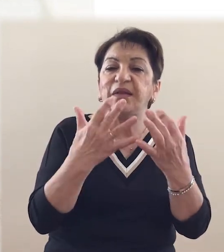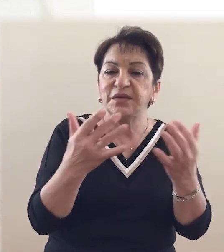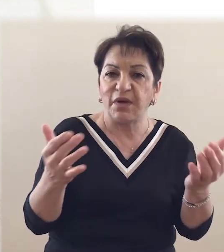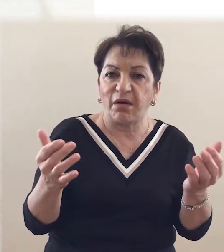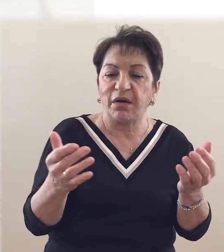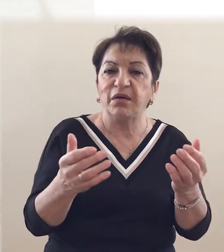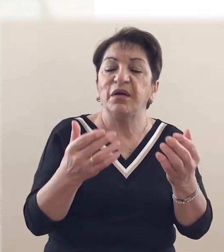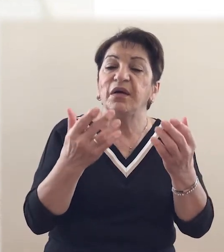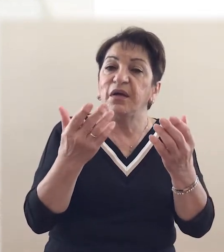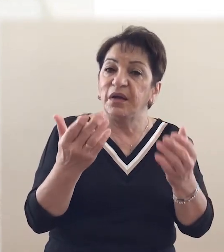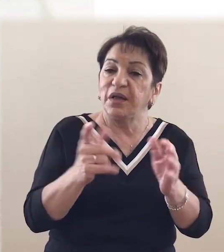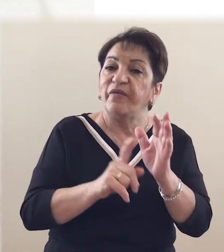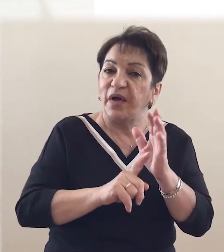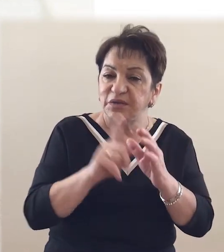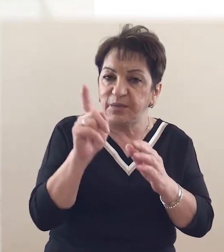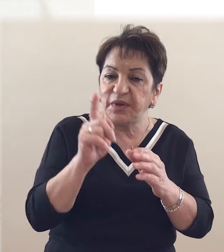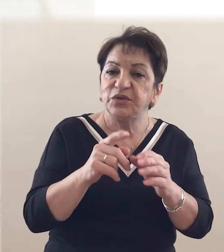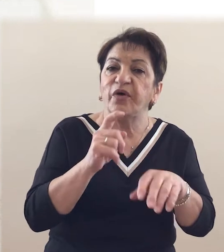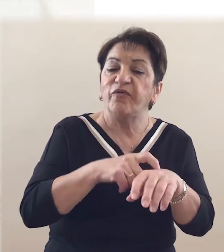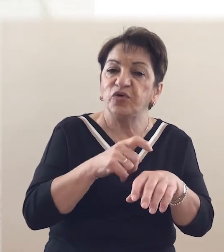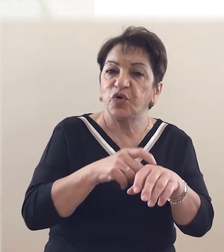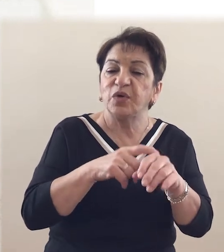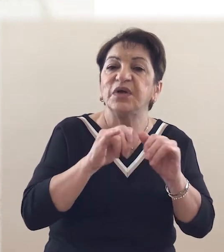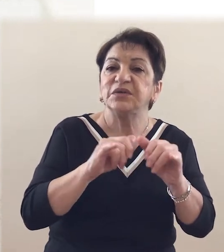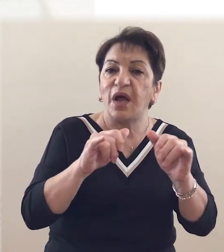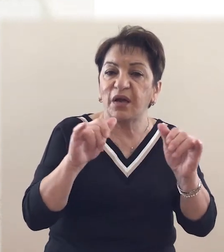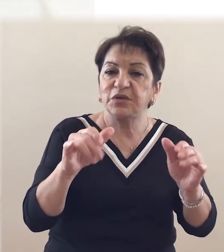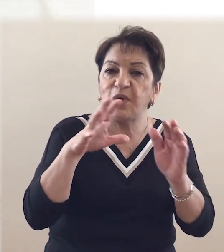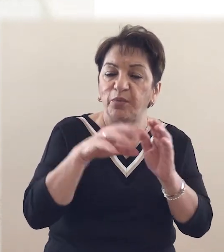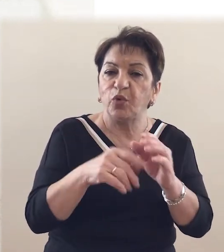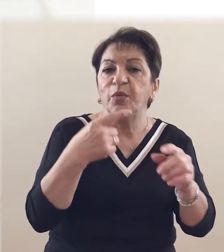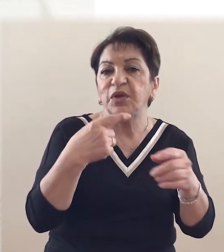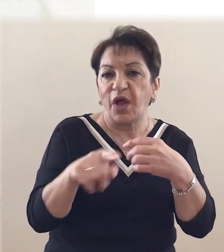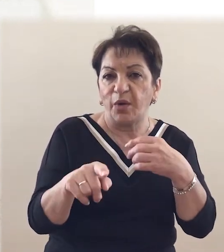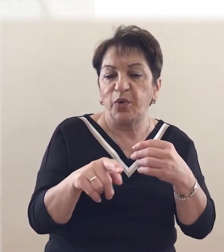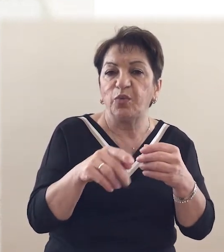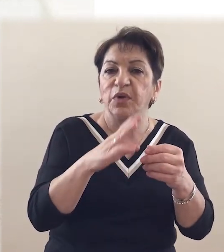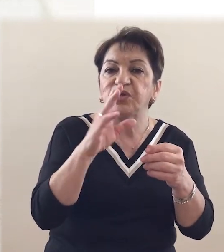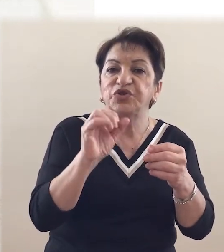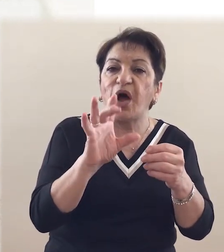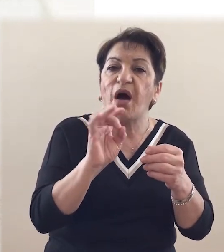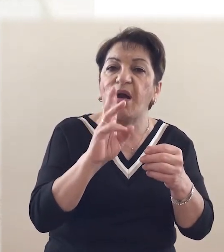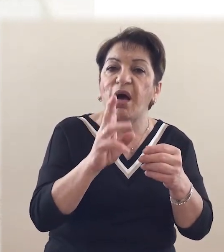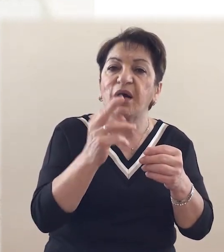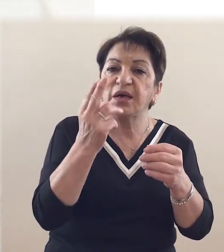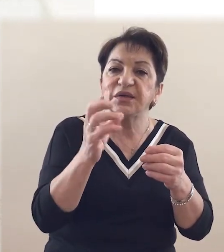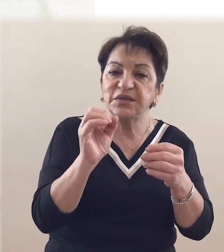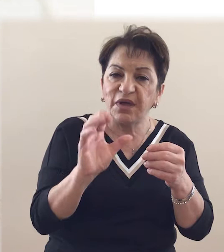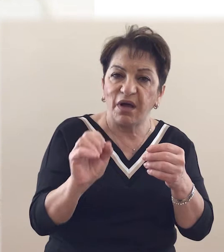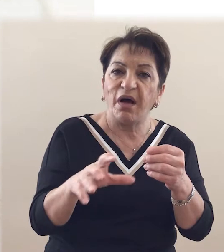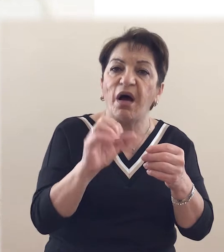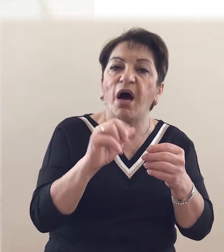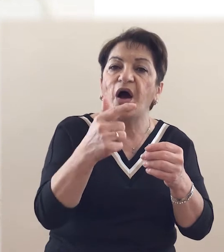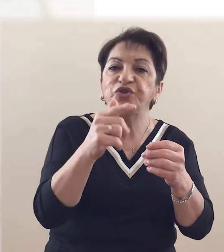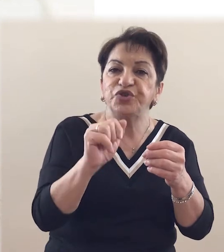Եվ այսպես ոսկրերի զարգացման փուլում տարբերում ենք շարակ ցահյուսվածքային, աճառային